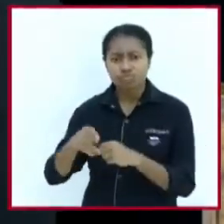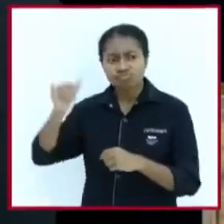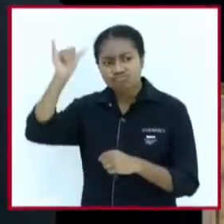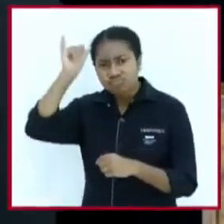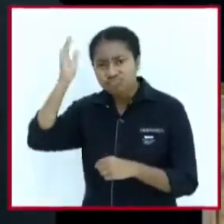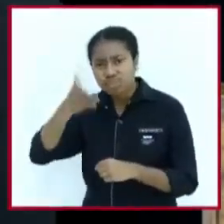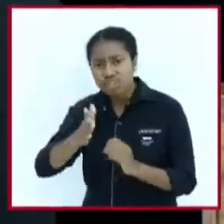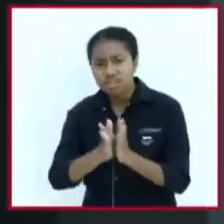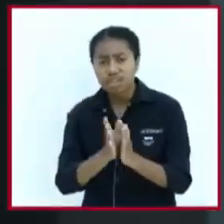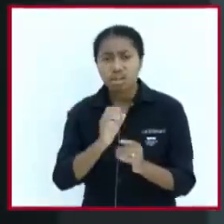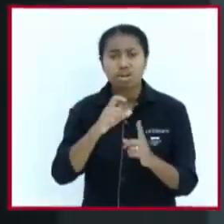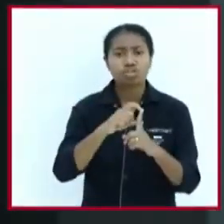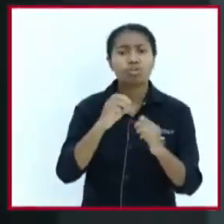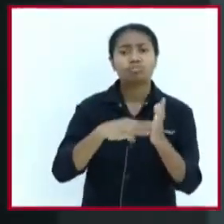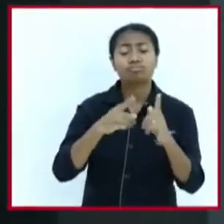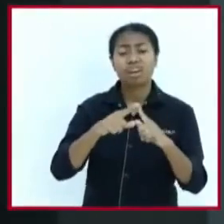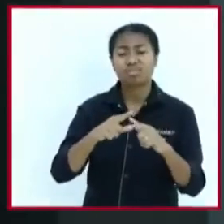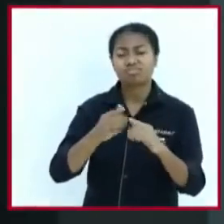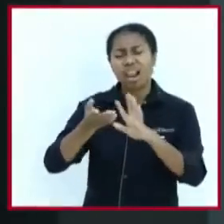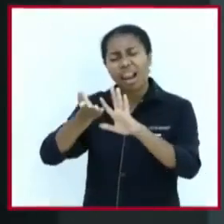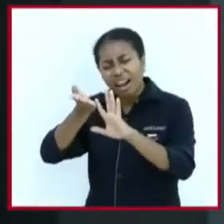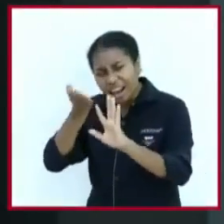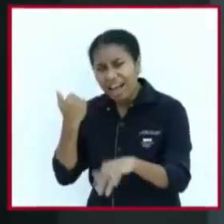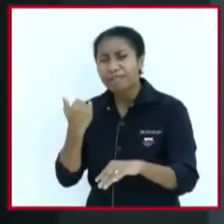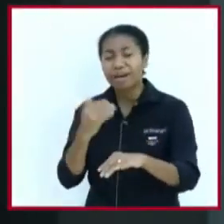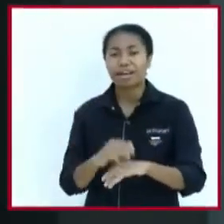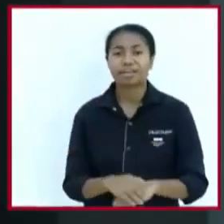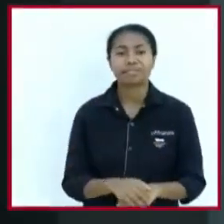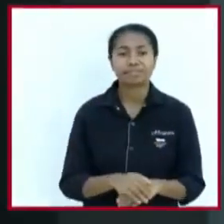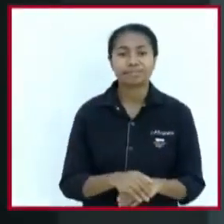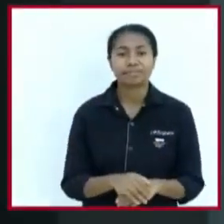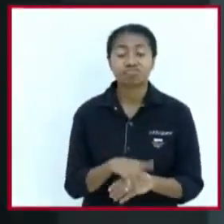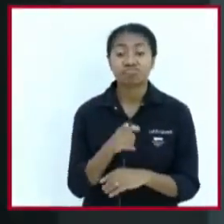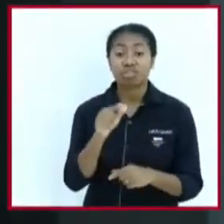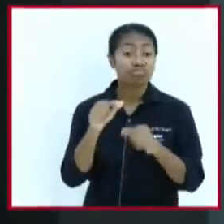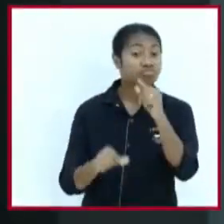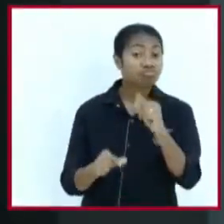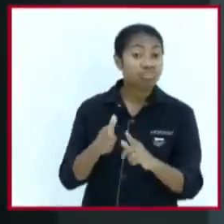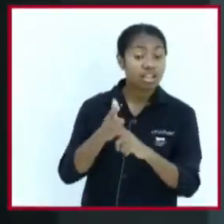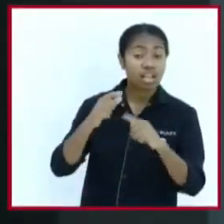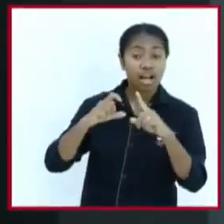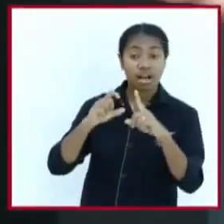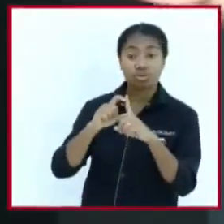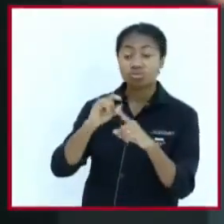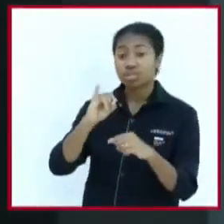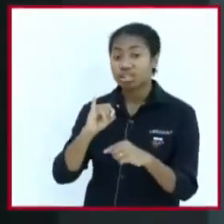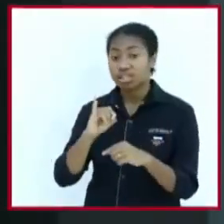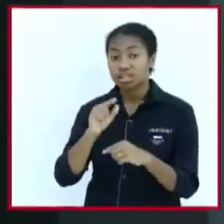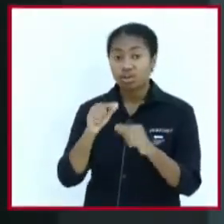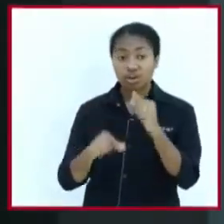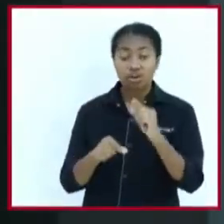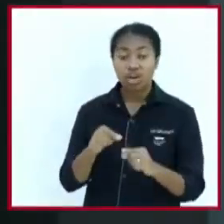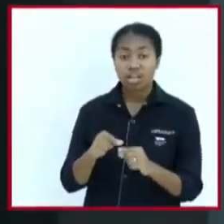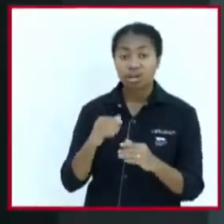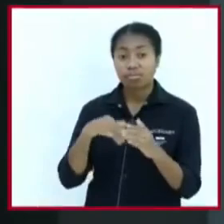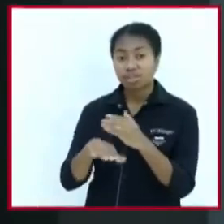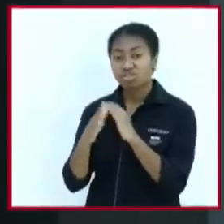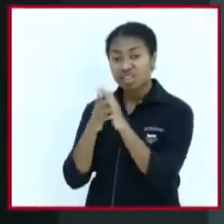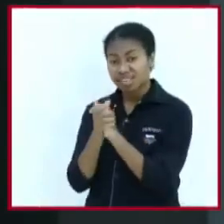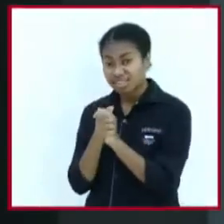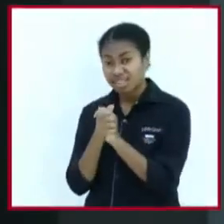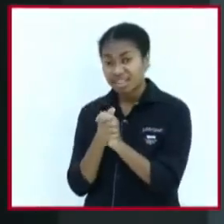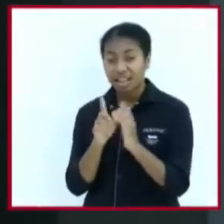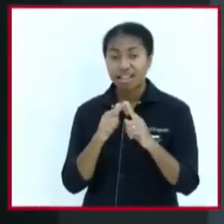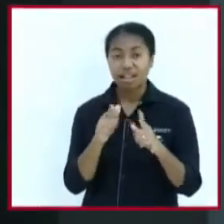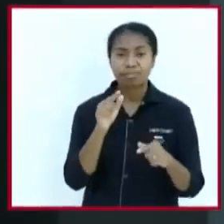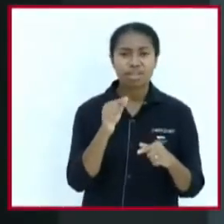ya makanya kalau ada orang Yahudi atau orang Islam yang masuk kristen dia mengalami kemajuan 2000 tahun tapi